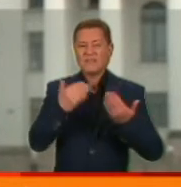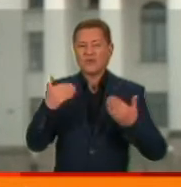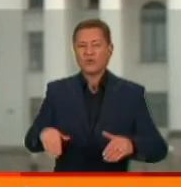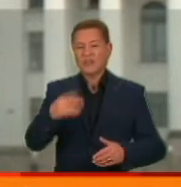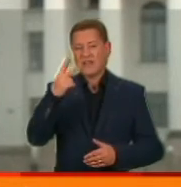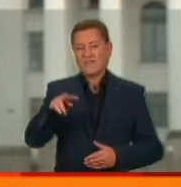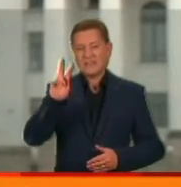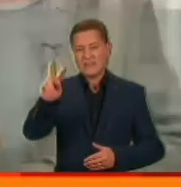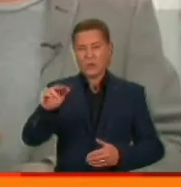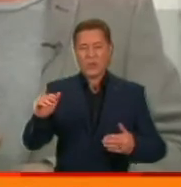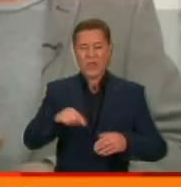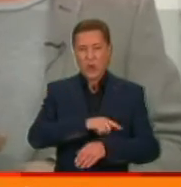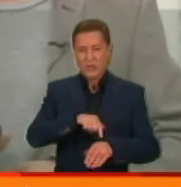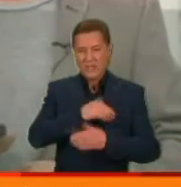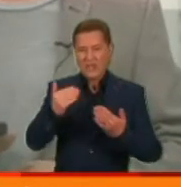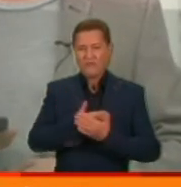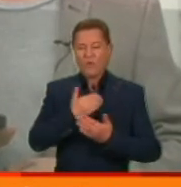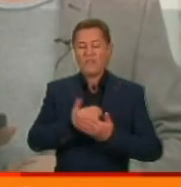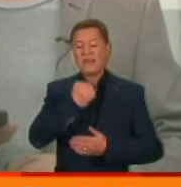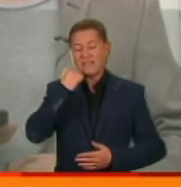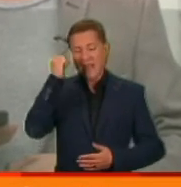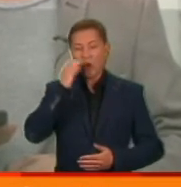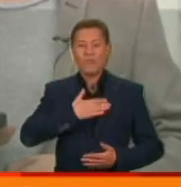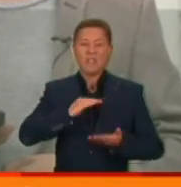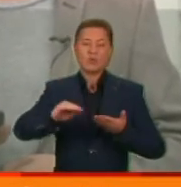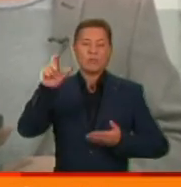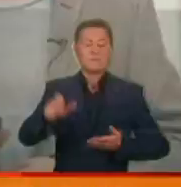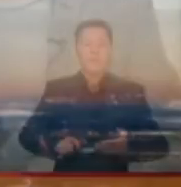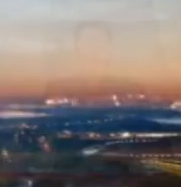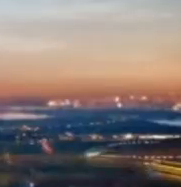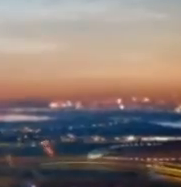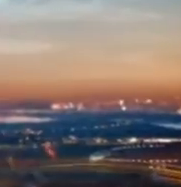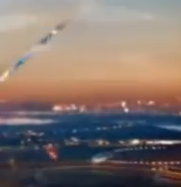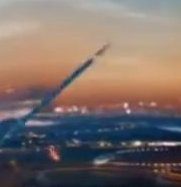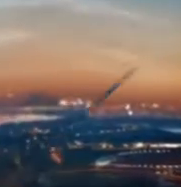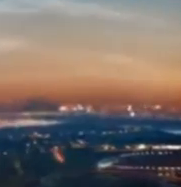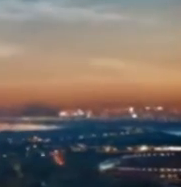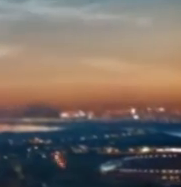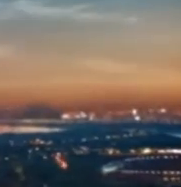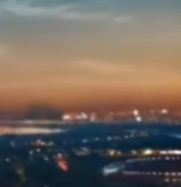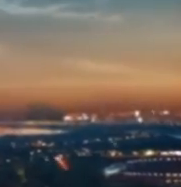вікнах о 22-й. Віто. Артеме, дякую. Це був Артем Сорокін і новини фронту.